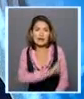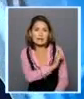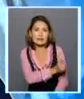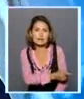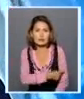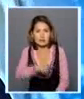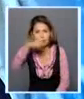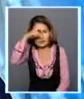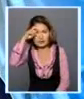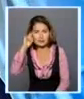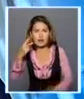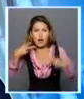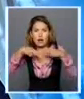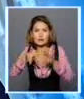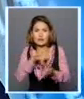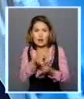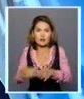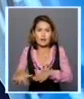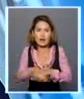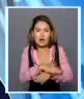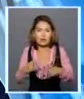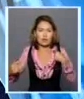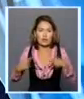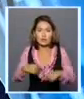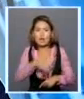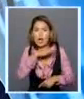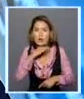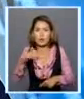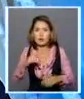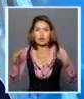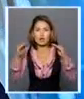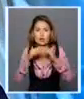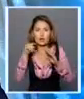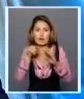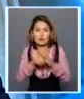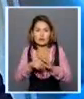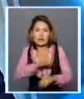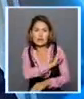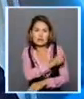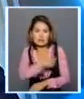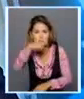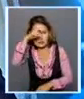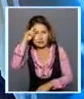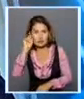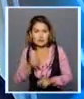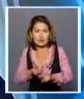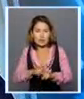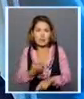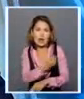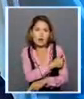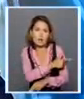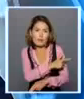Ал аптап ыстық астаналықтарды әбден әбігерге салды. Қазір көп қабатты тұрғын үйлерде ауа жоқ, қапырық. Күннің ыстығына шыдай алмай жедел жәрдем